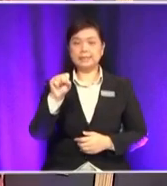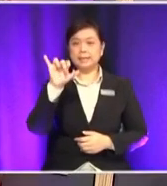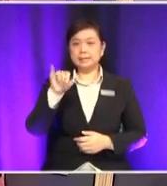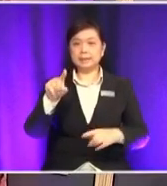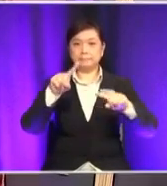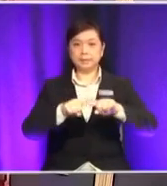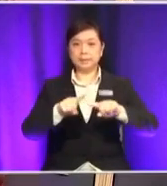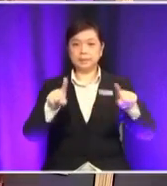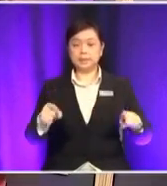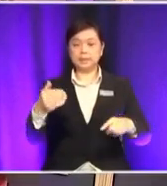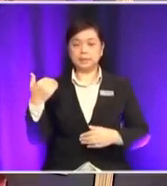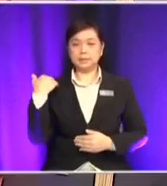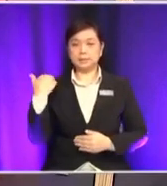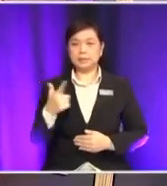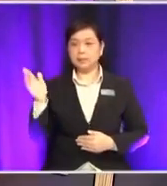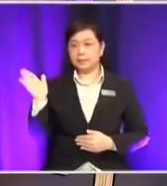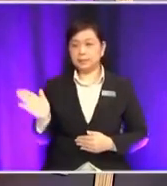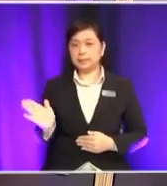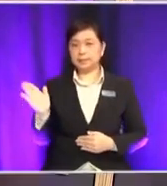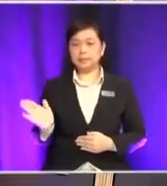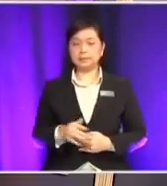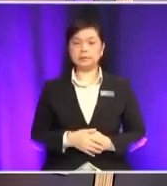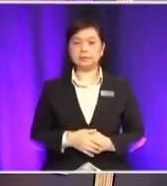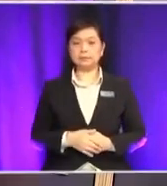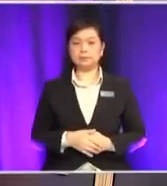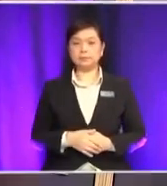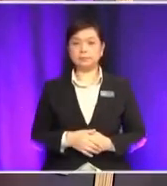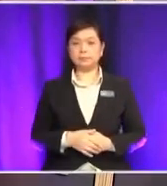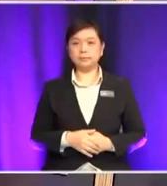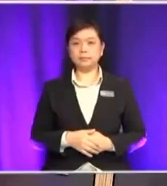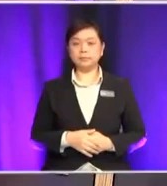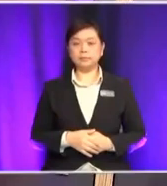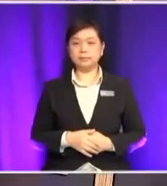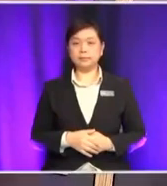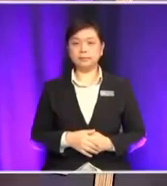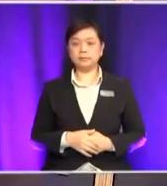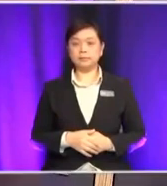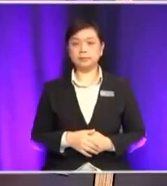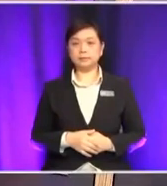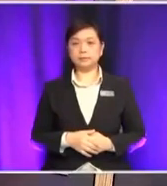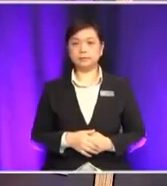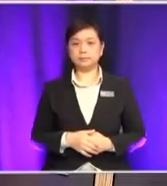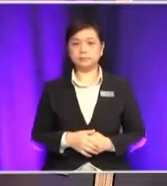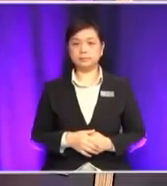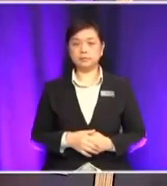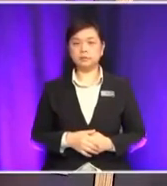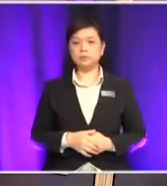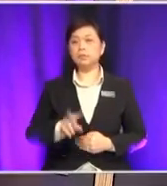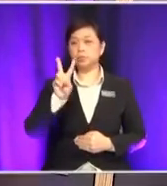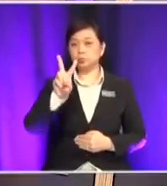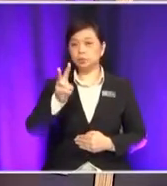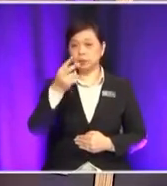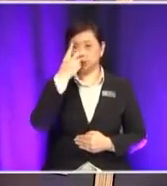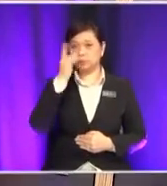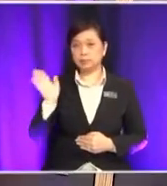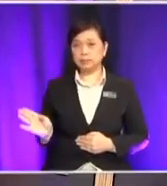dicoba letak baliklah oke bintang teacher yang terjadi ah so ini ini dua sangat-sangat berbeda berbanding